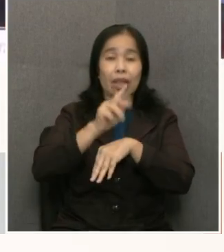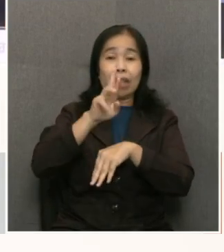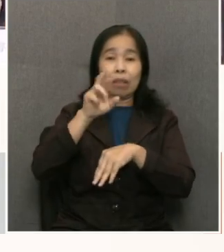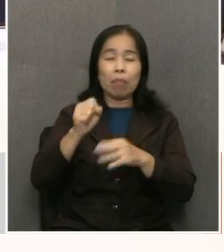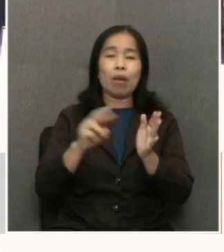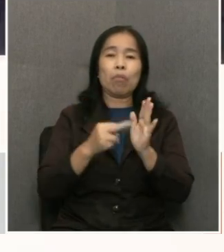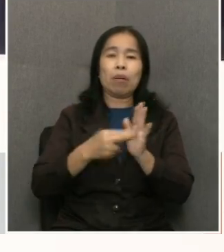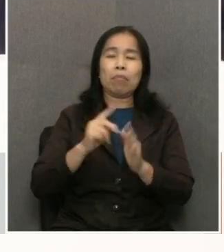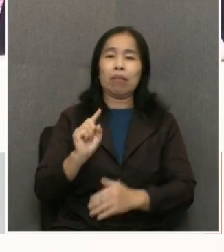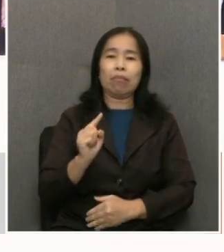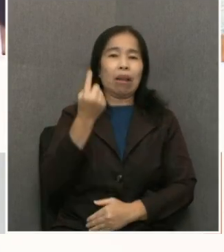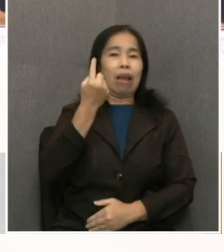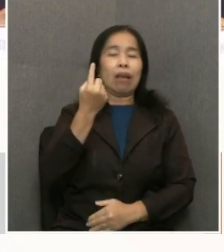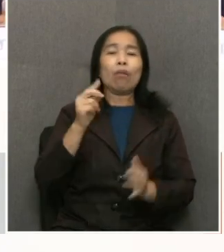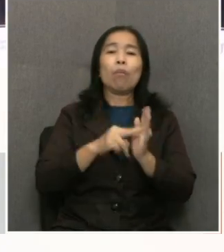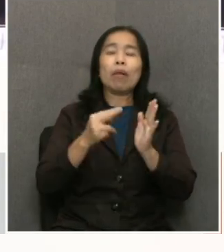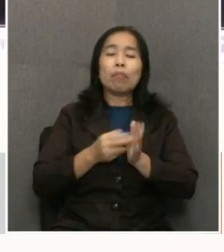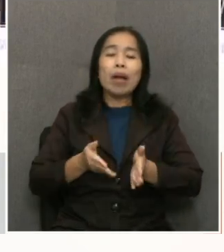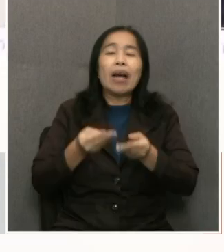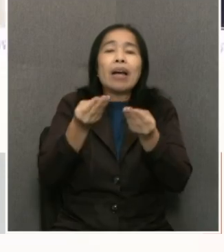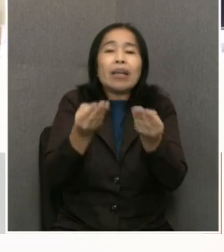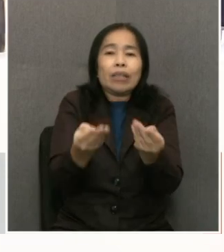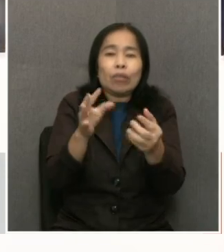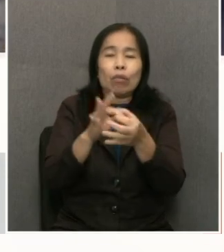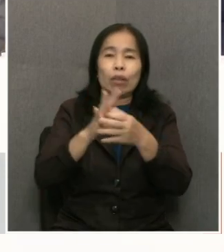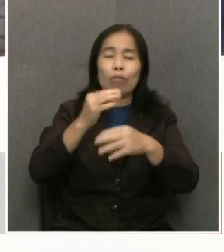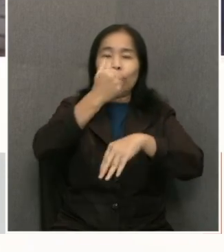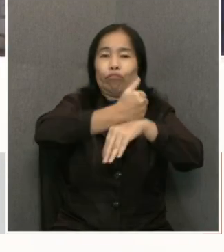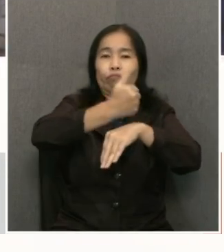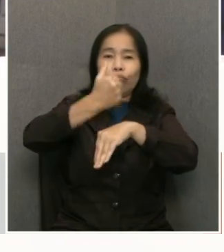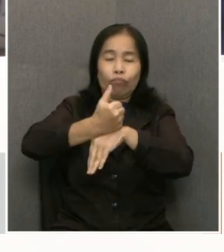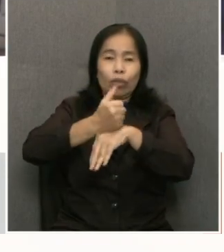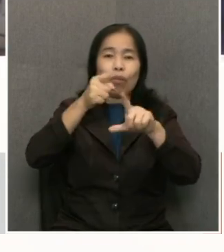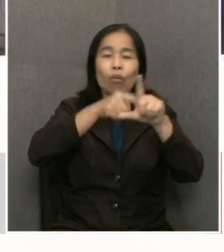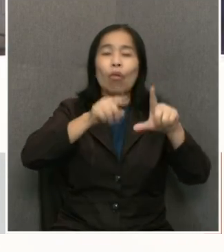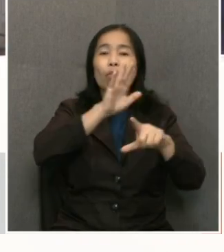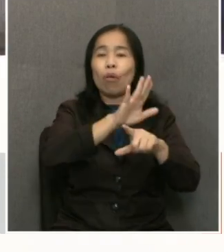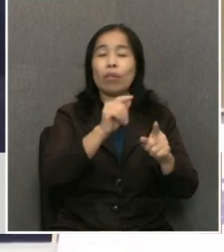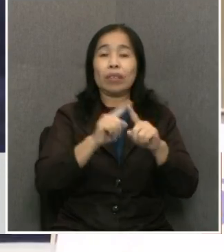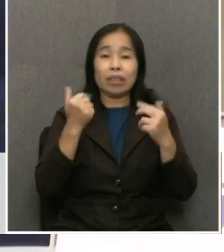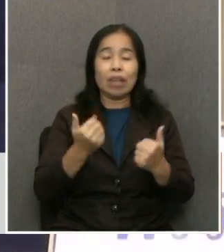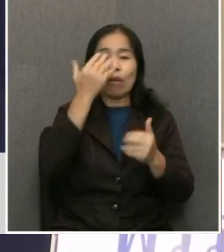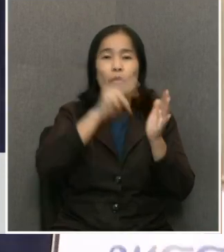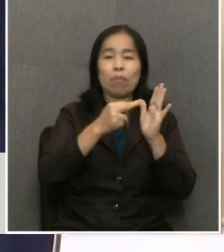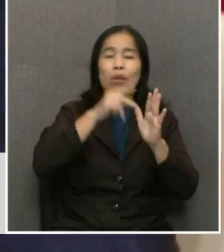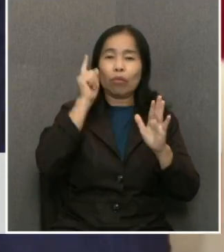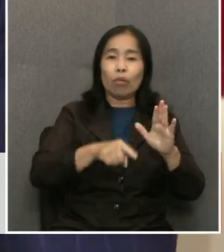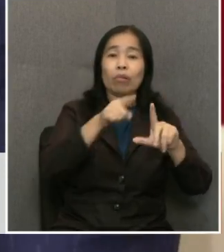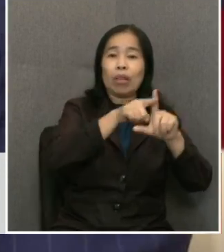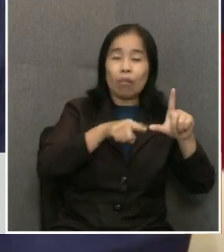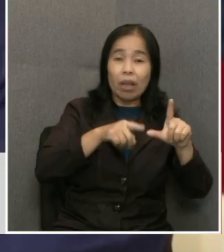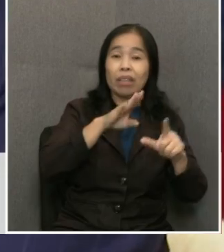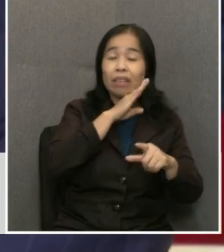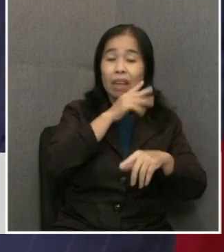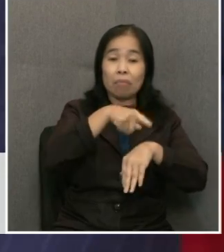มายแรกในการปูทางสู่เก้าอี้ประมุขฝ่ายบริหารของพรรคก้าวไกลด้วยดังนั้นเนี่ยหากว่าก้าวไกลเสียเก้าอี้นี้